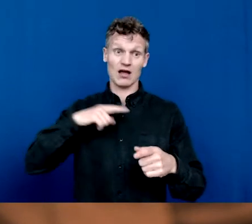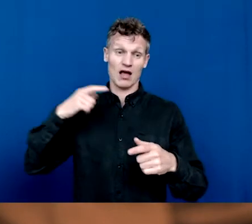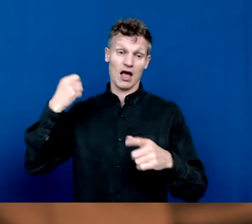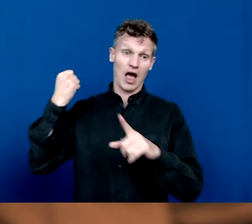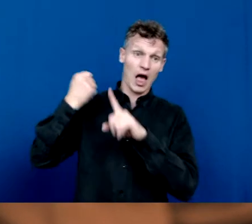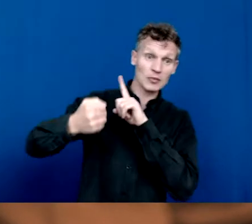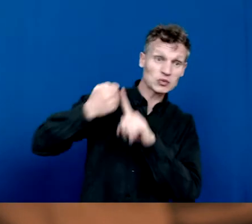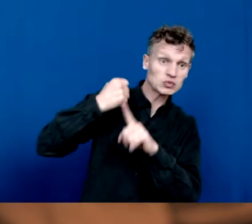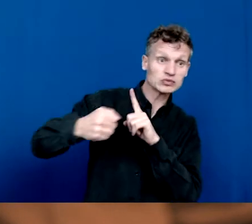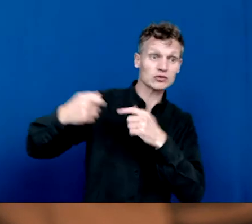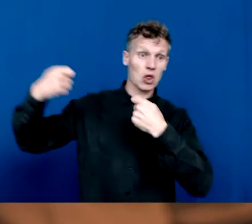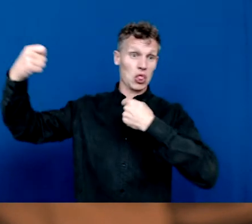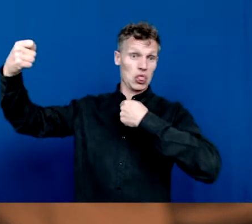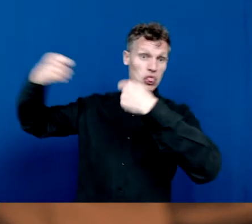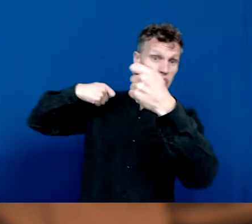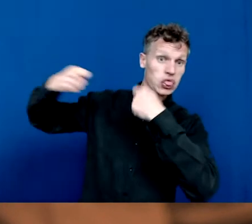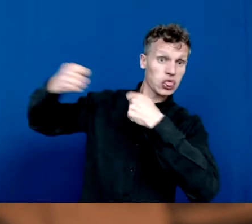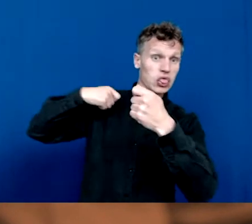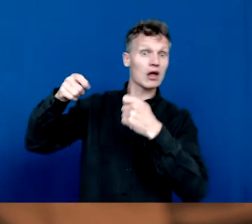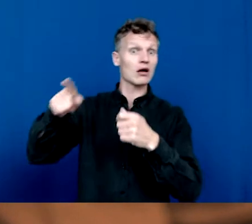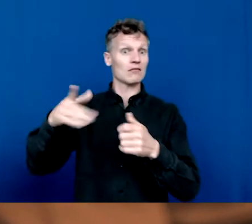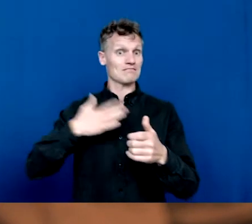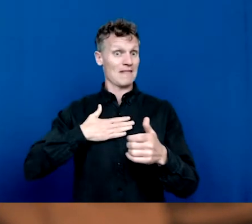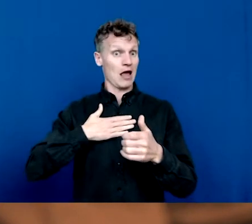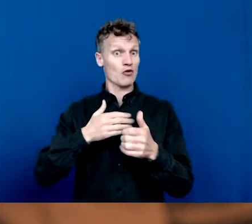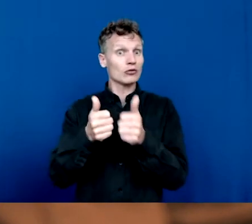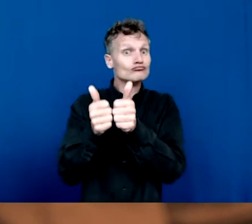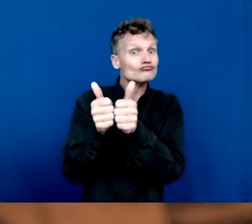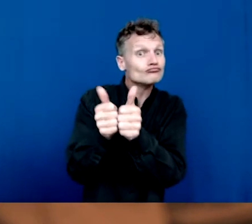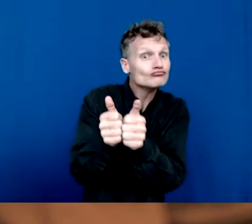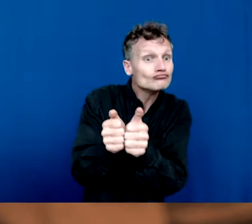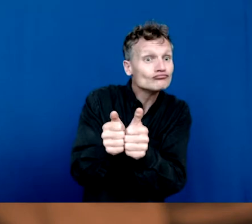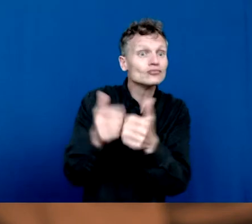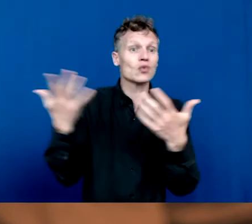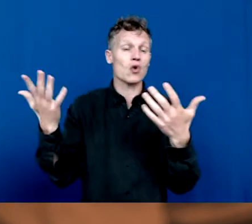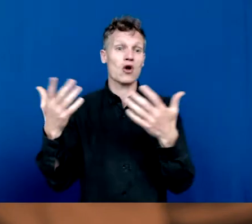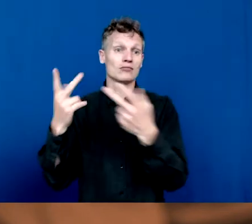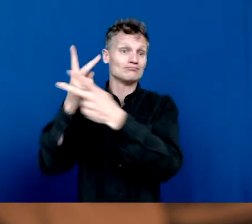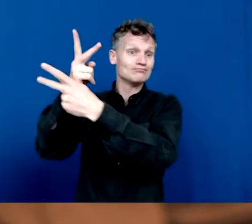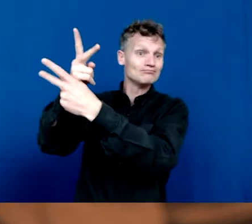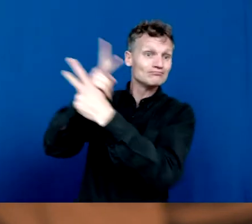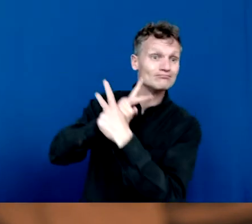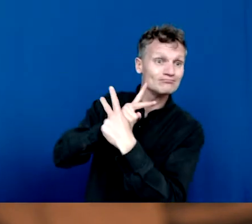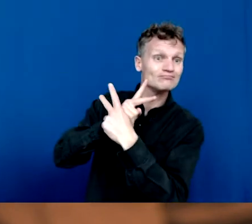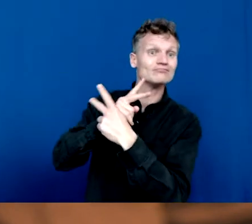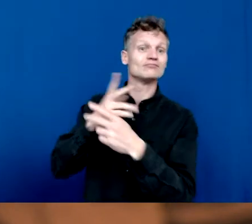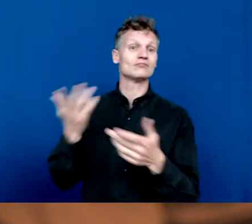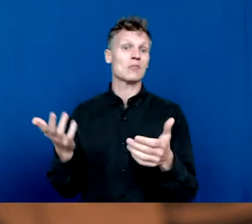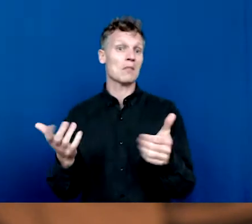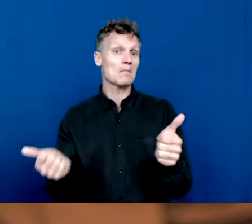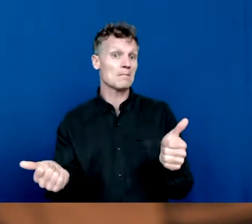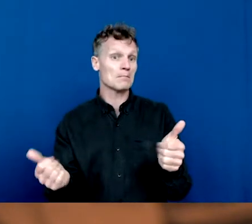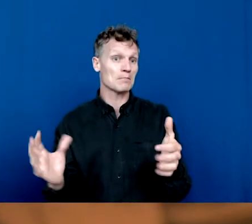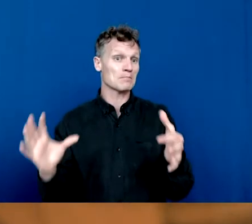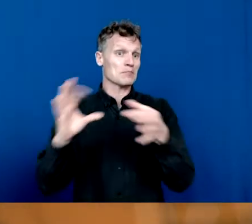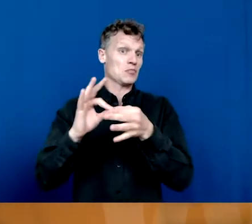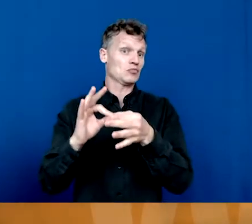nos partenaires intimes, des personnes qui s'occupent de nous ou d'autres personnes.